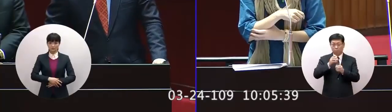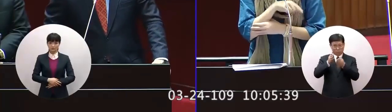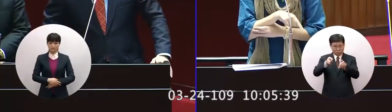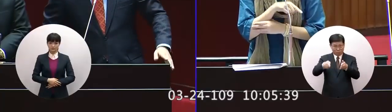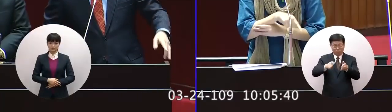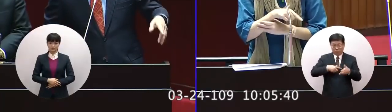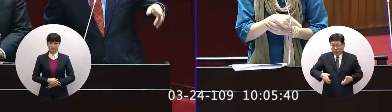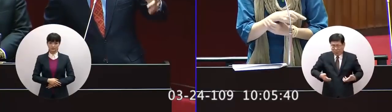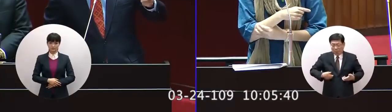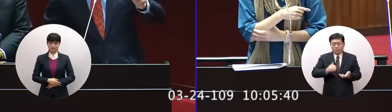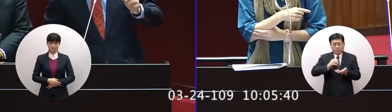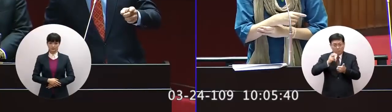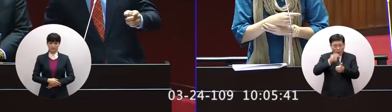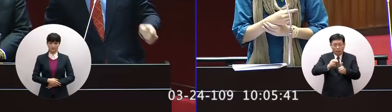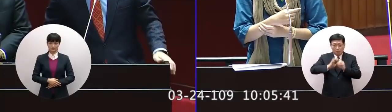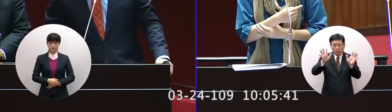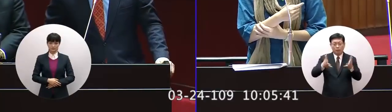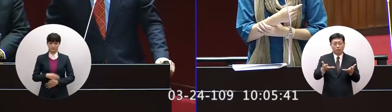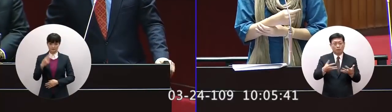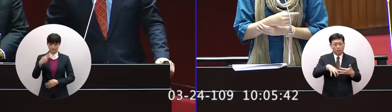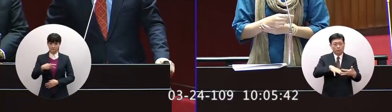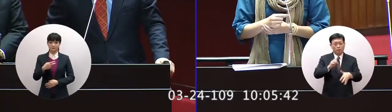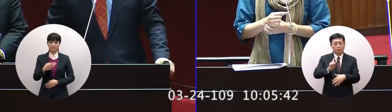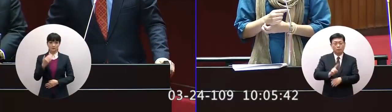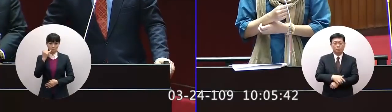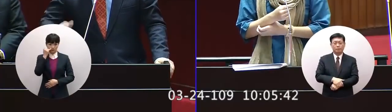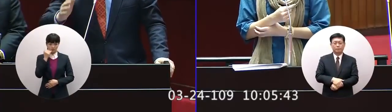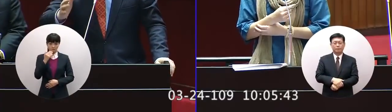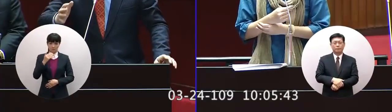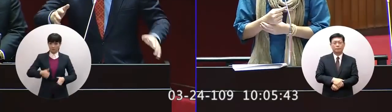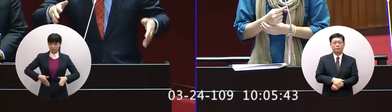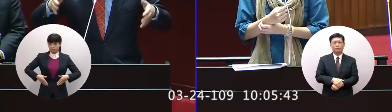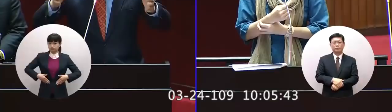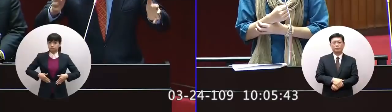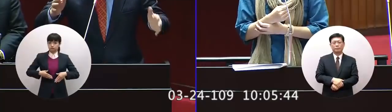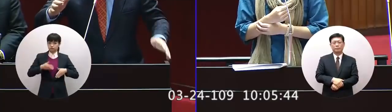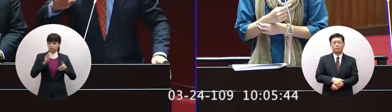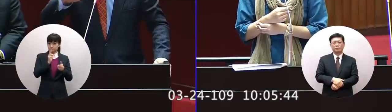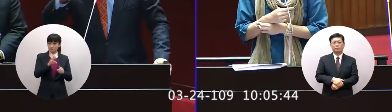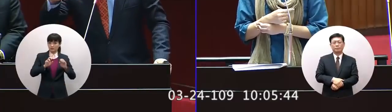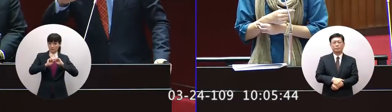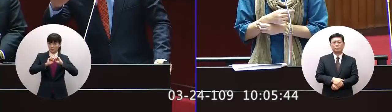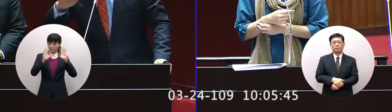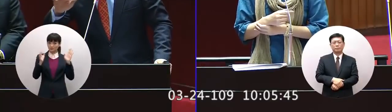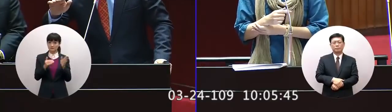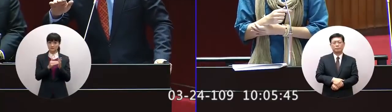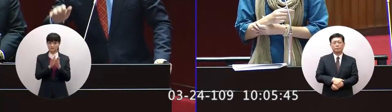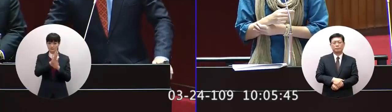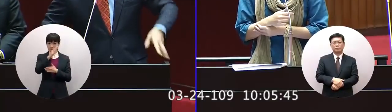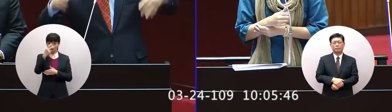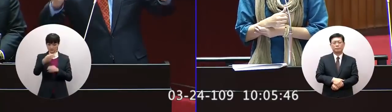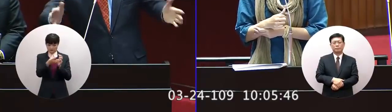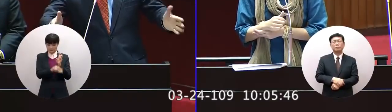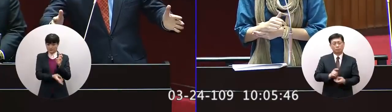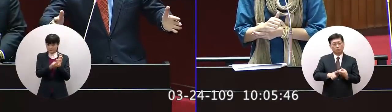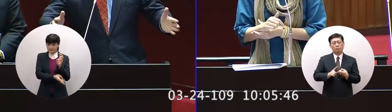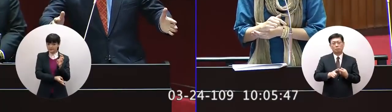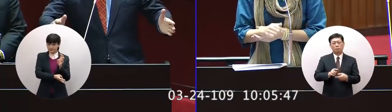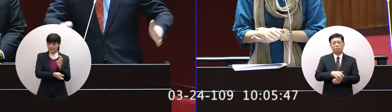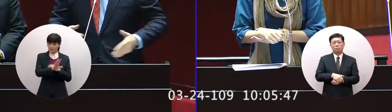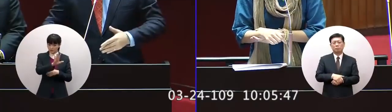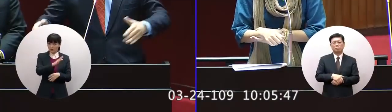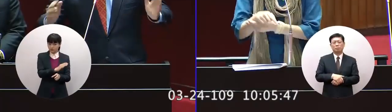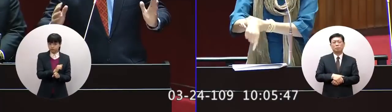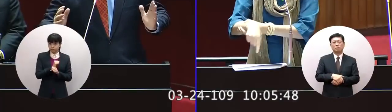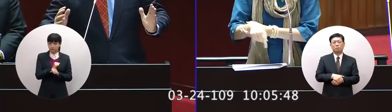对紧急未来可能紧急命令的内容， 但是针对如果针对说紧急命令，因为紧急命令发布了以后它还有细节，不是紧急发 是、 命